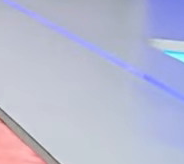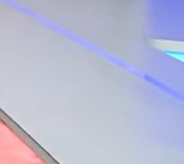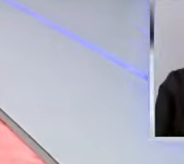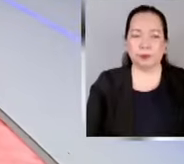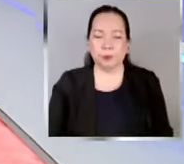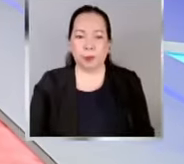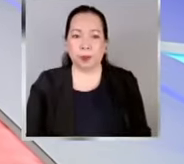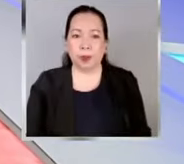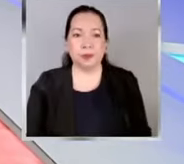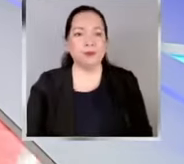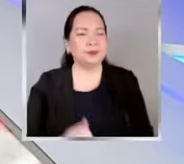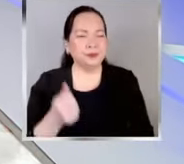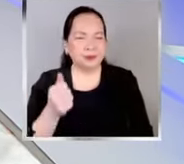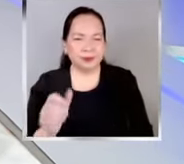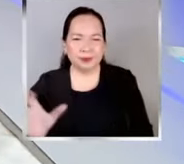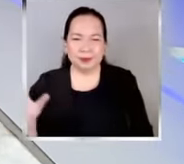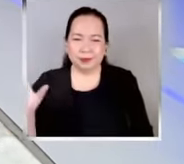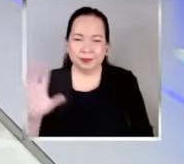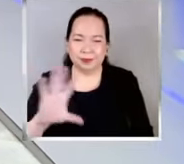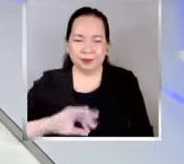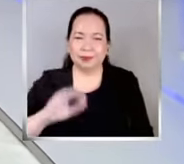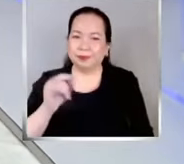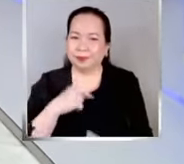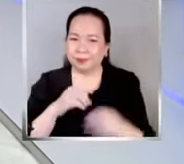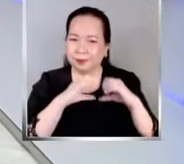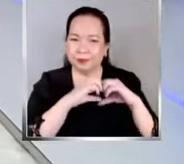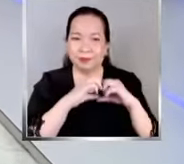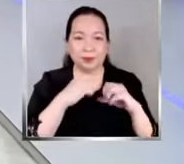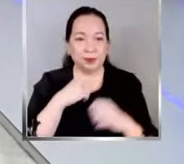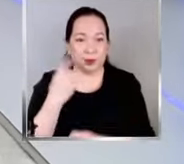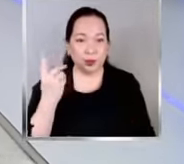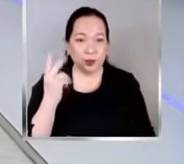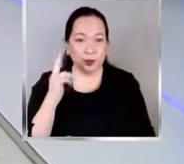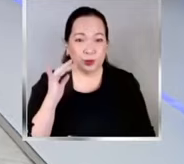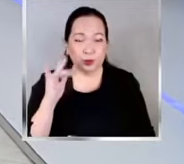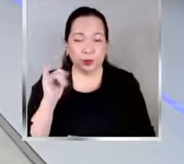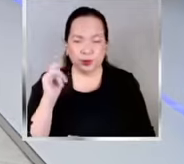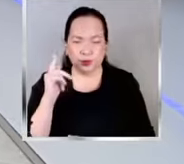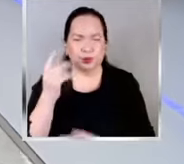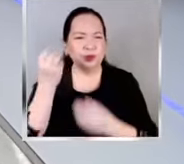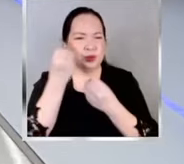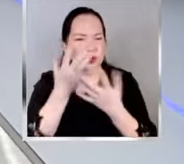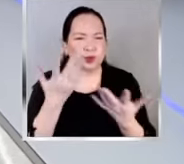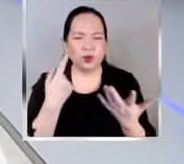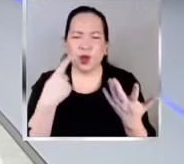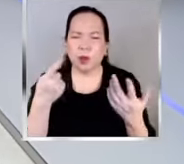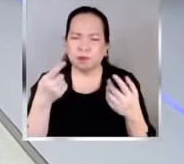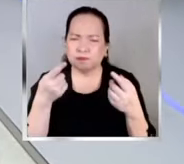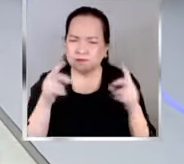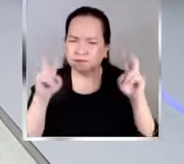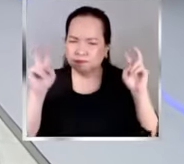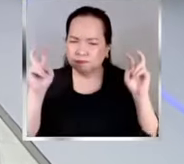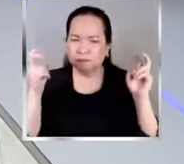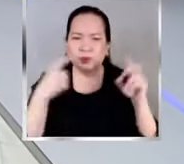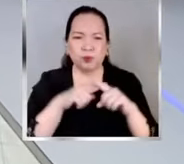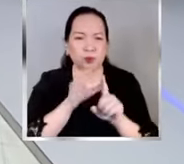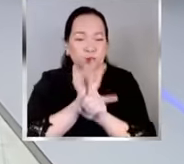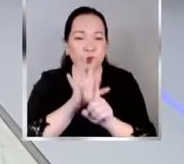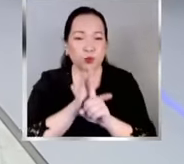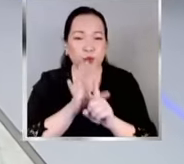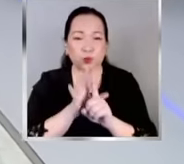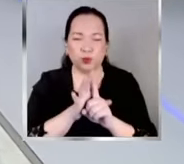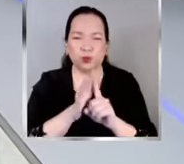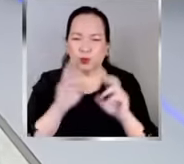Magandang gabi mga kapuso. Ako po ang inyong Kuya Kim na magbibigay sa inyo ng trivia sa likod ng mga trending na balita. Mga kapuso, can you feel the heat?